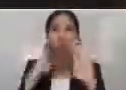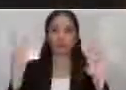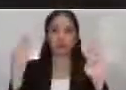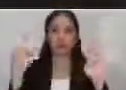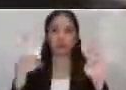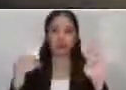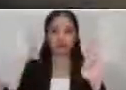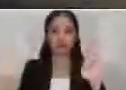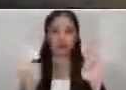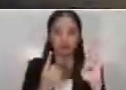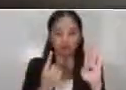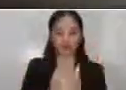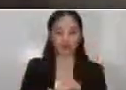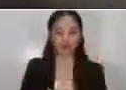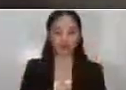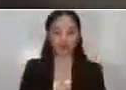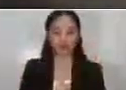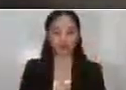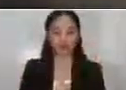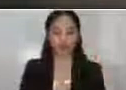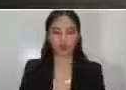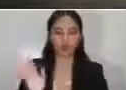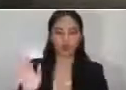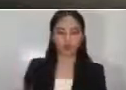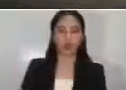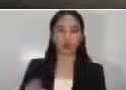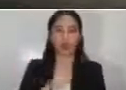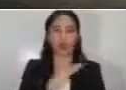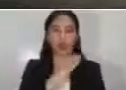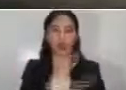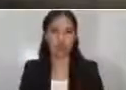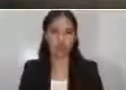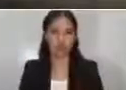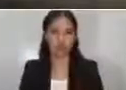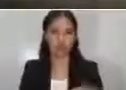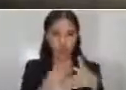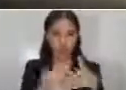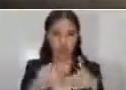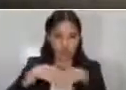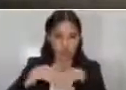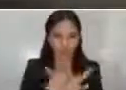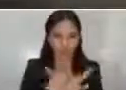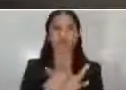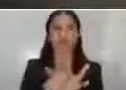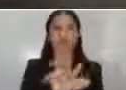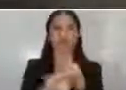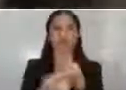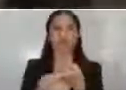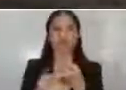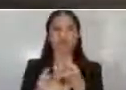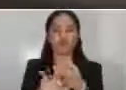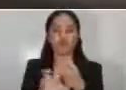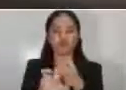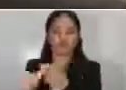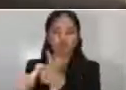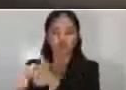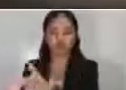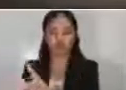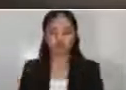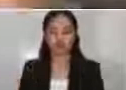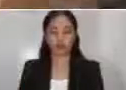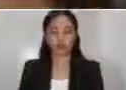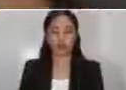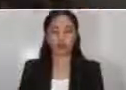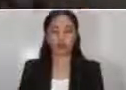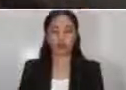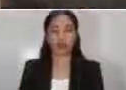akong ginawa. Sila pa nakiusap kong titira doon. Katapos sila sabi nga illegal detention kasi daw kinulong ko sila.